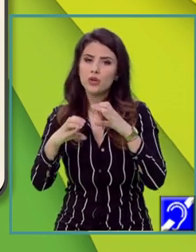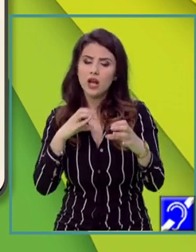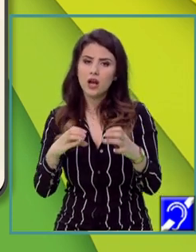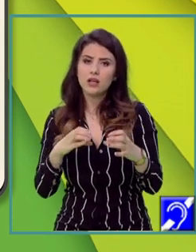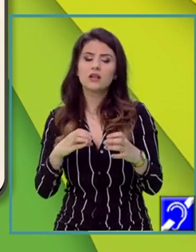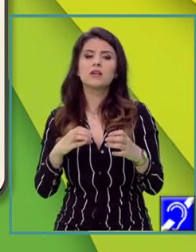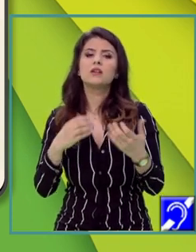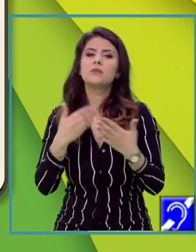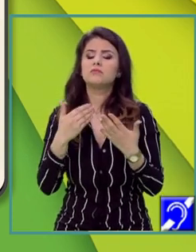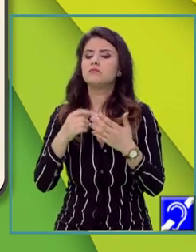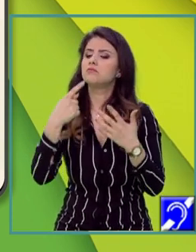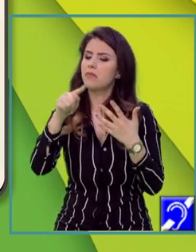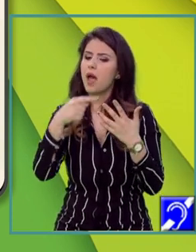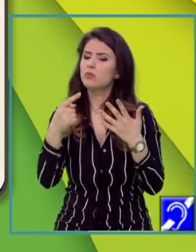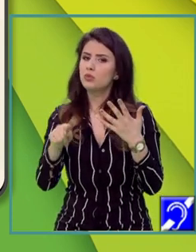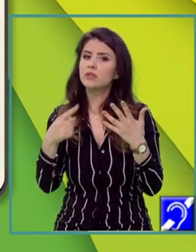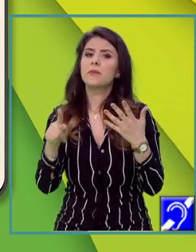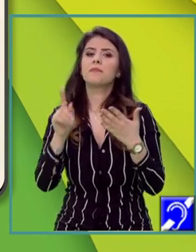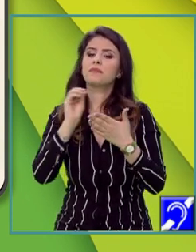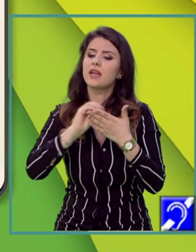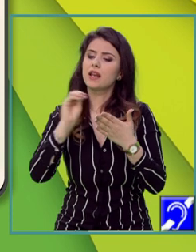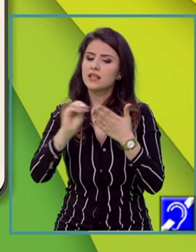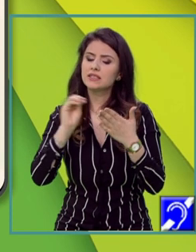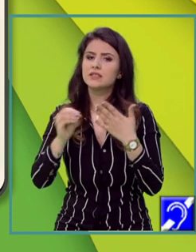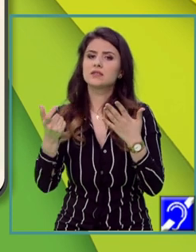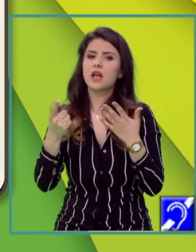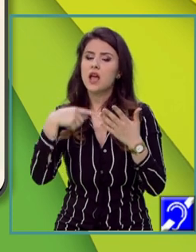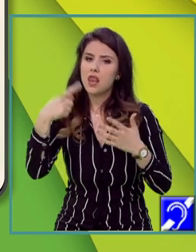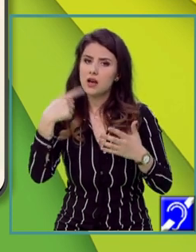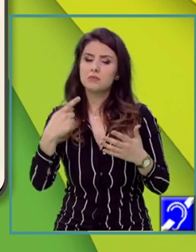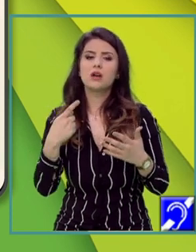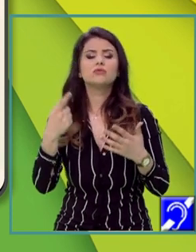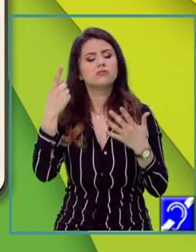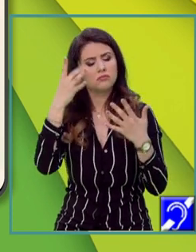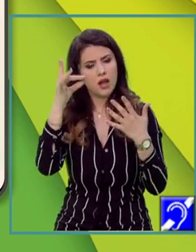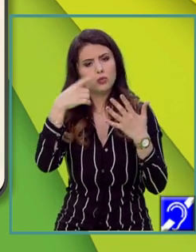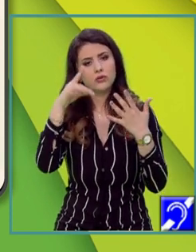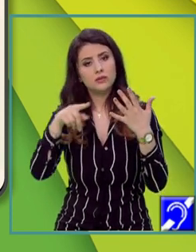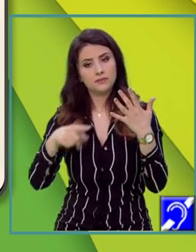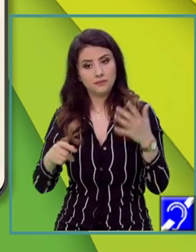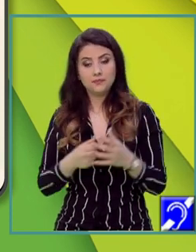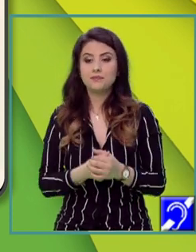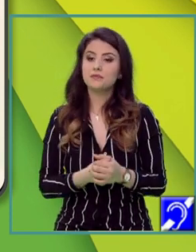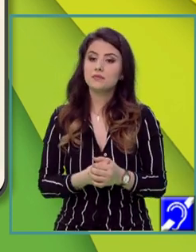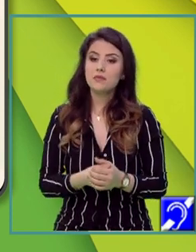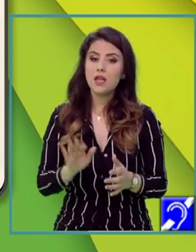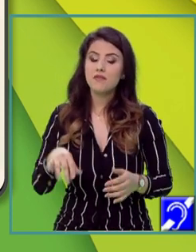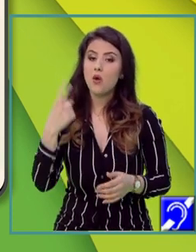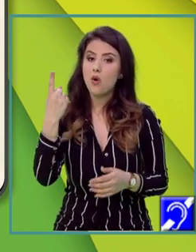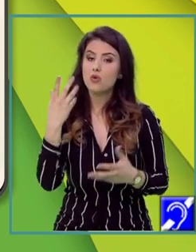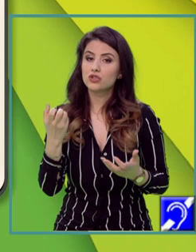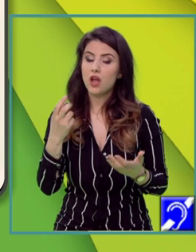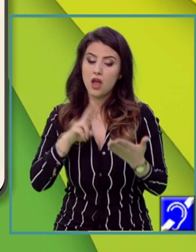perspectivă narativă registre stilistice limbaj etc avem Iată formulată și o notă